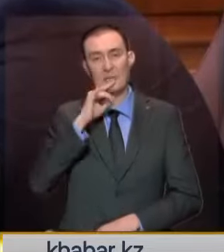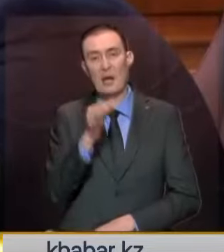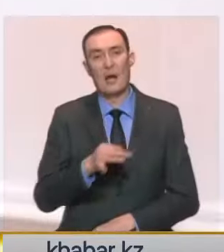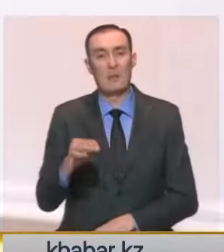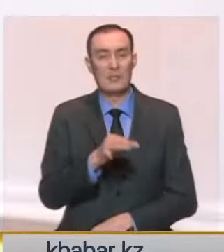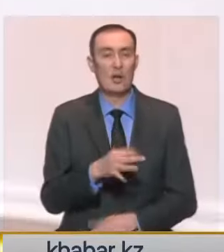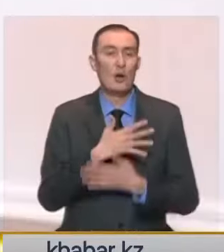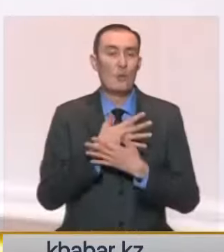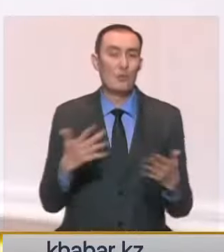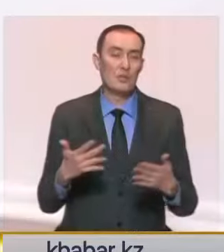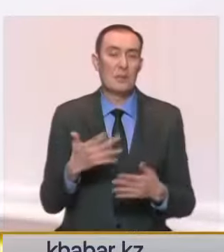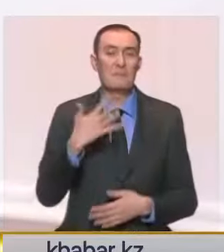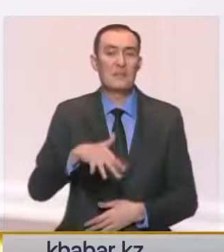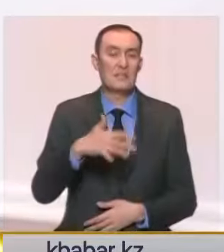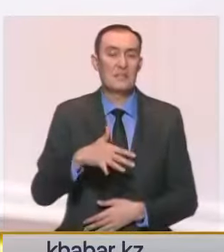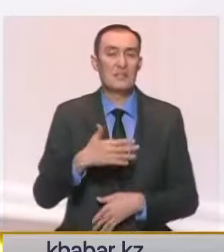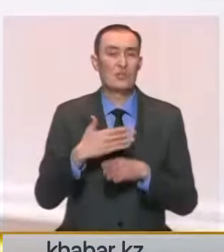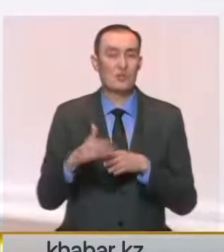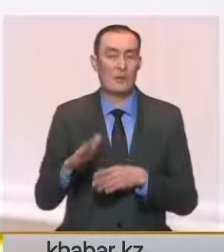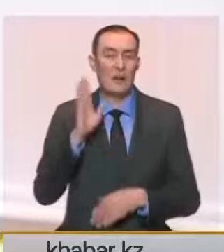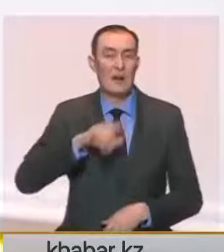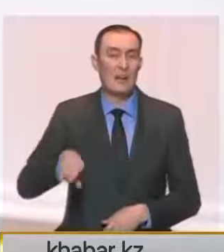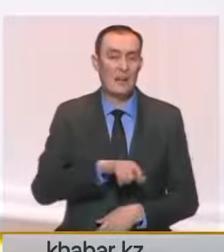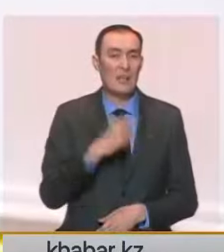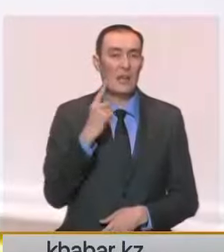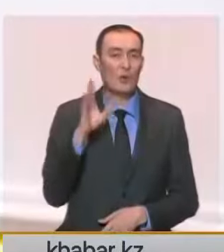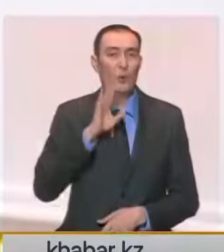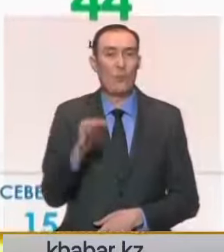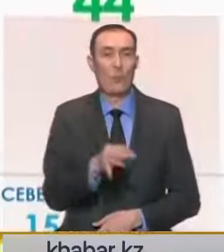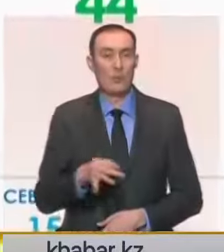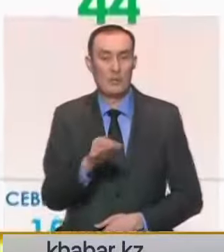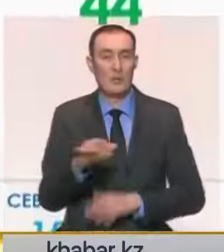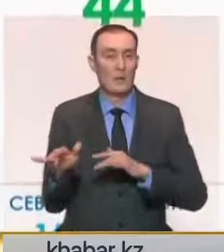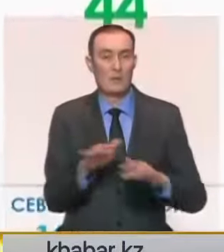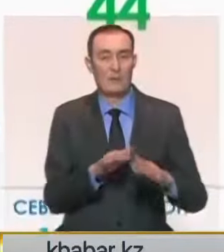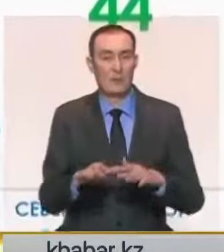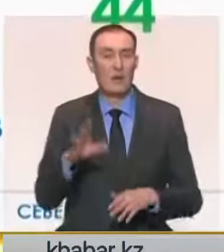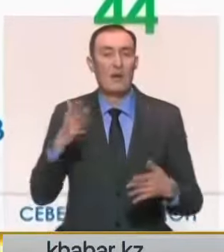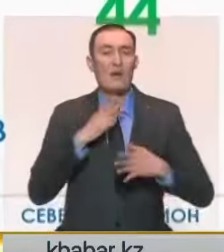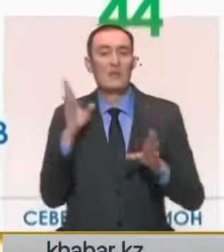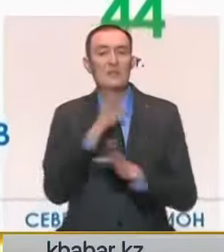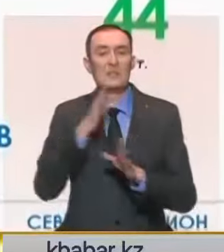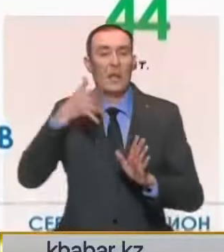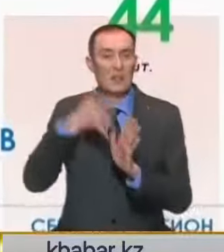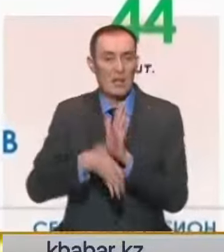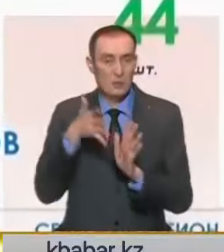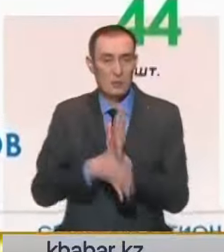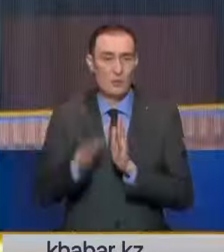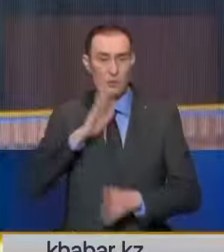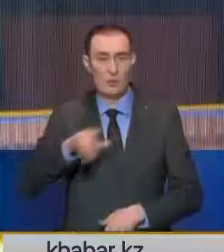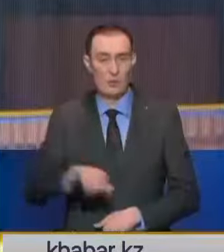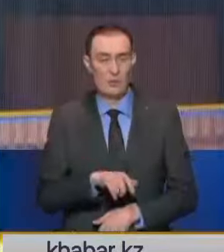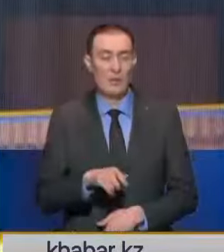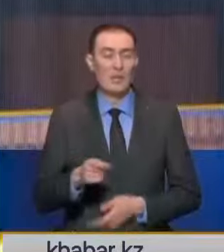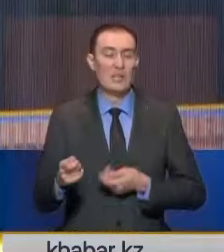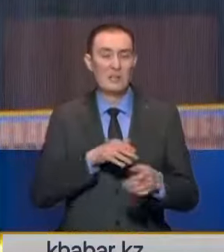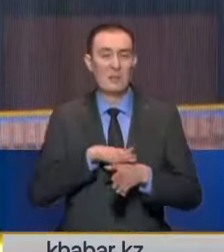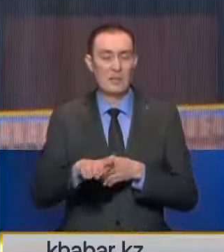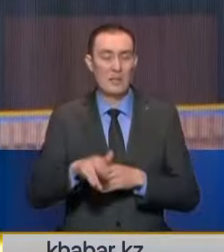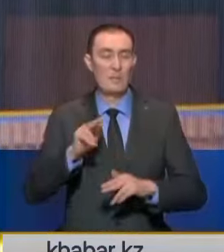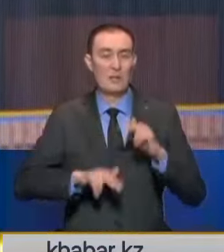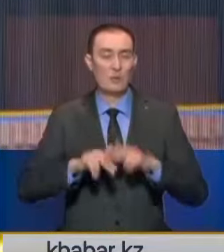областях. Больше чем на 50 участках рек и на одном озере проведут санацию русел. Местные исполнительные органы